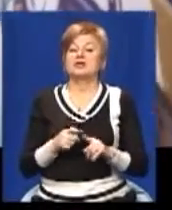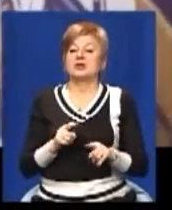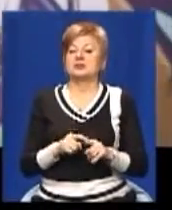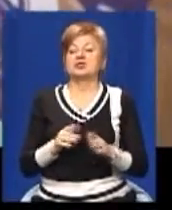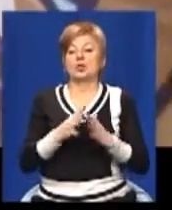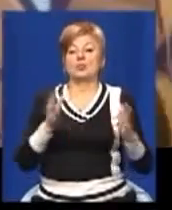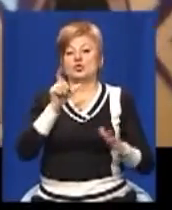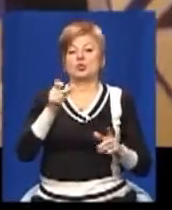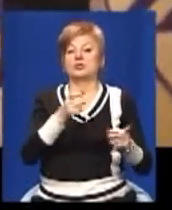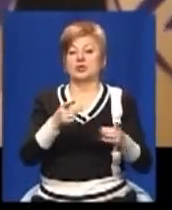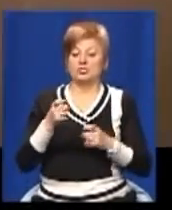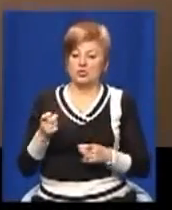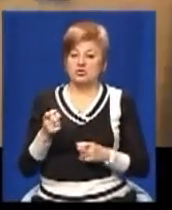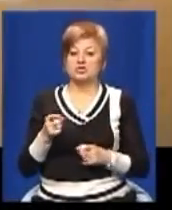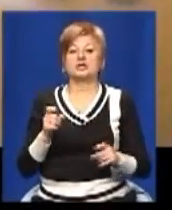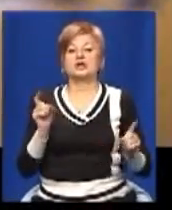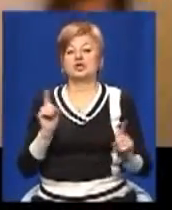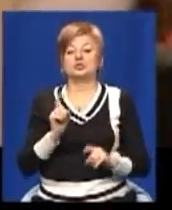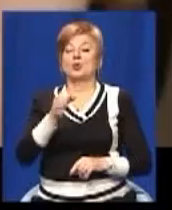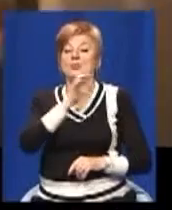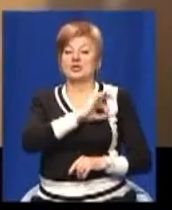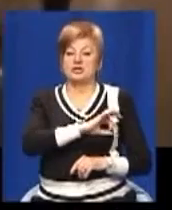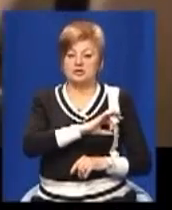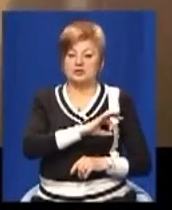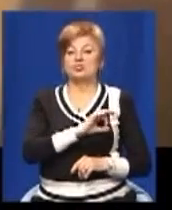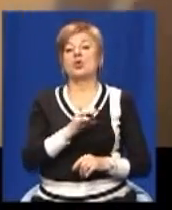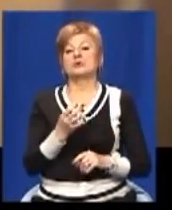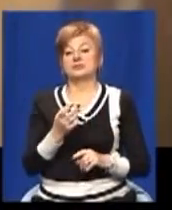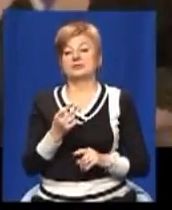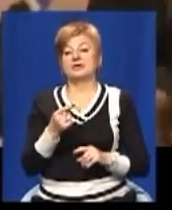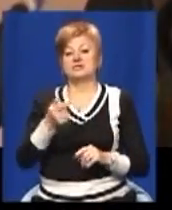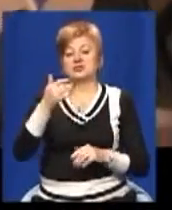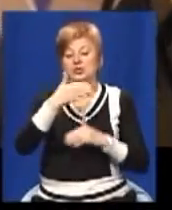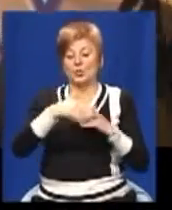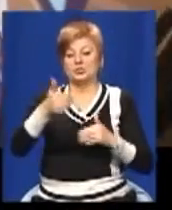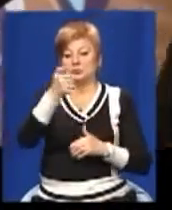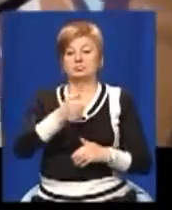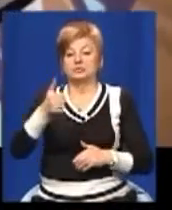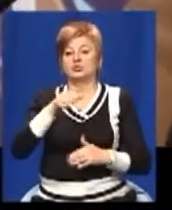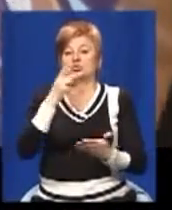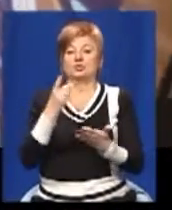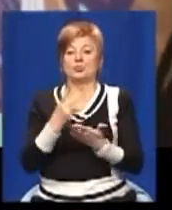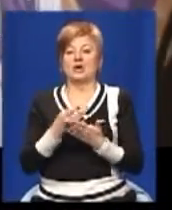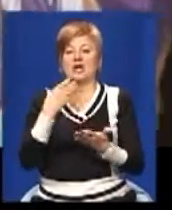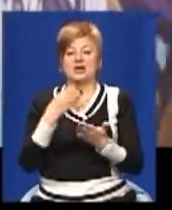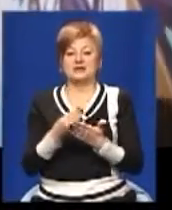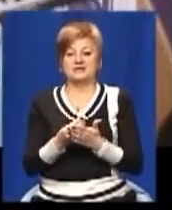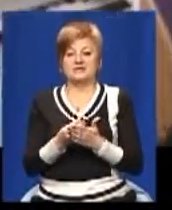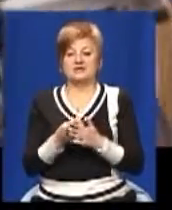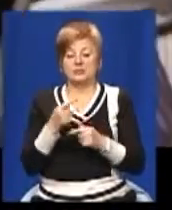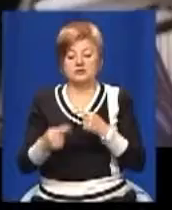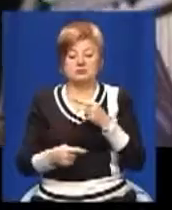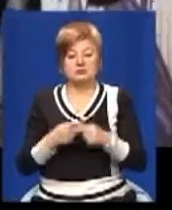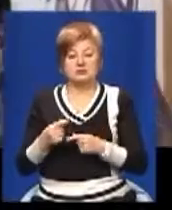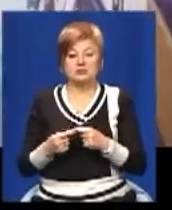більше глядачів. Сьогодні ж художники використовують стіни й інші поверхні на вулицях, щоб показати свої творіння.